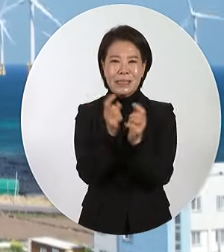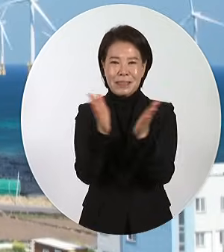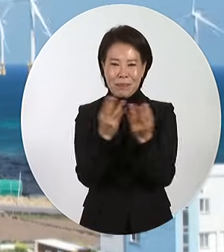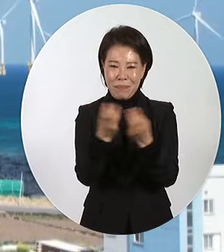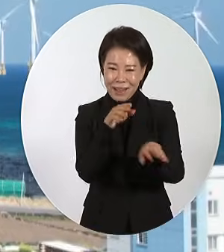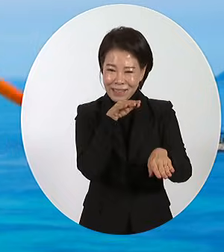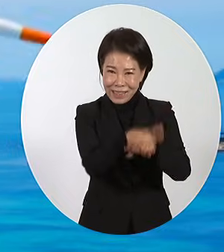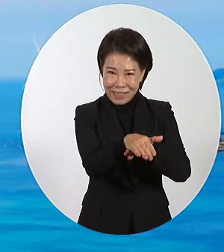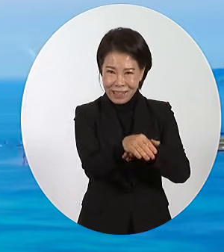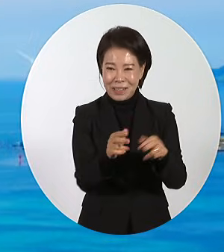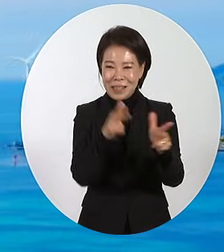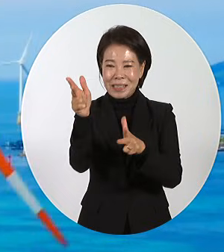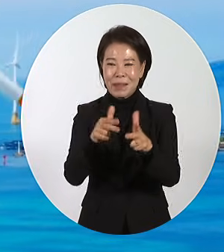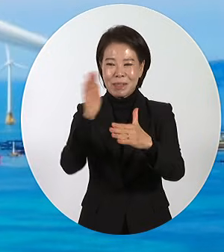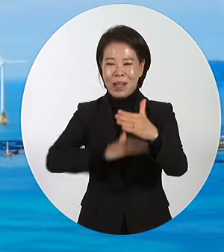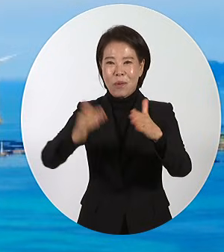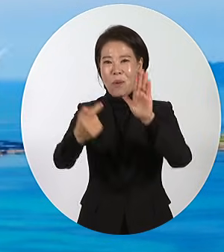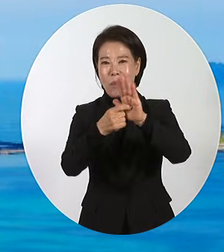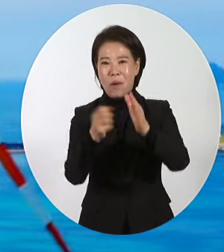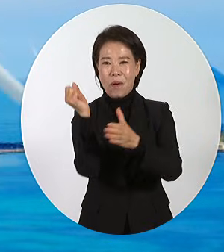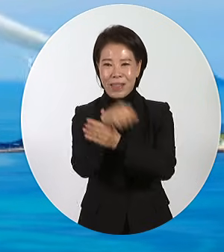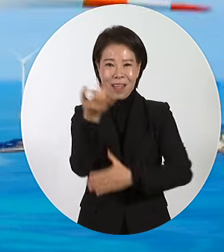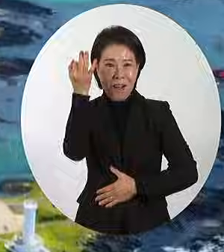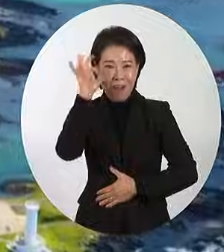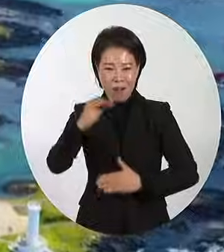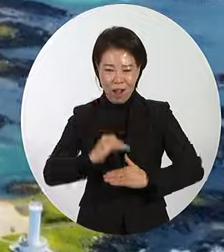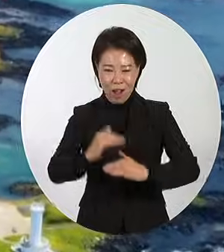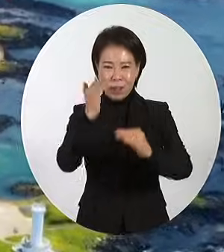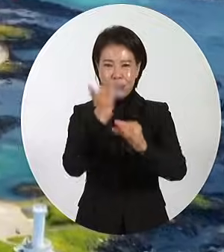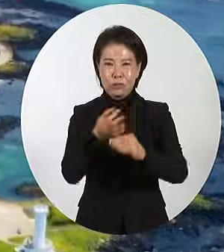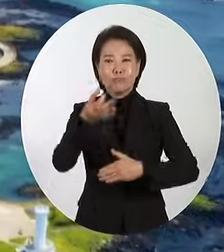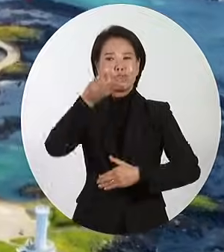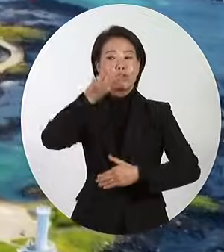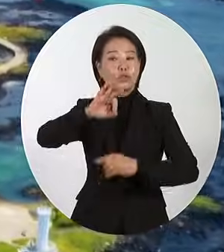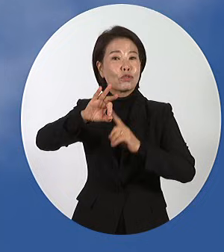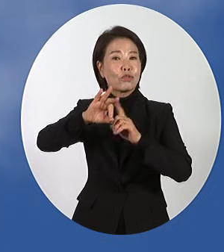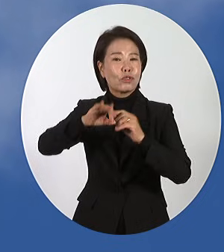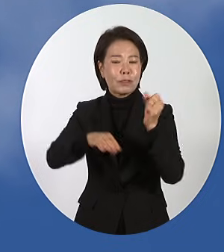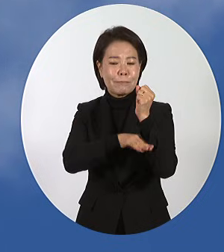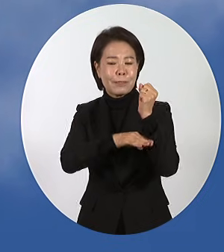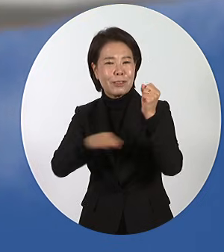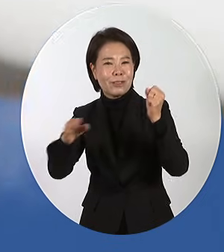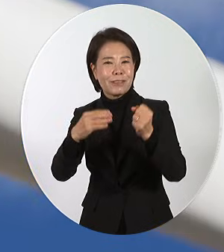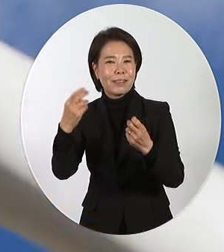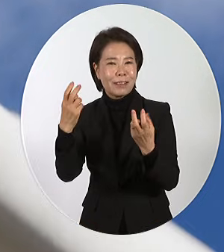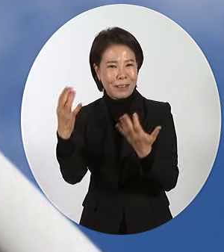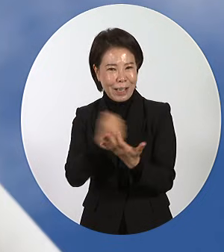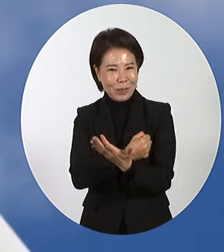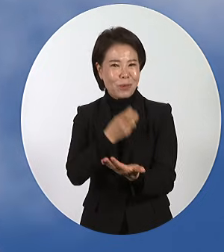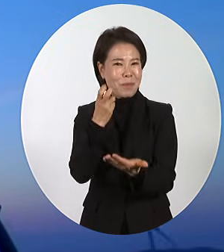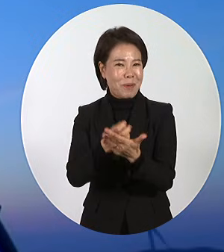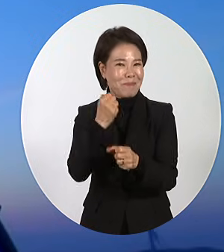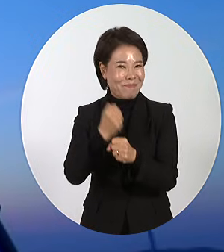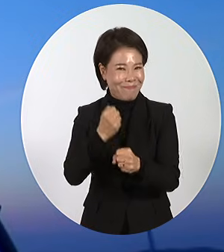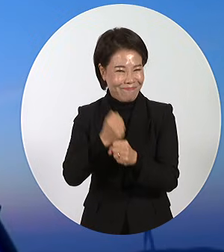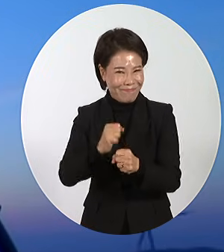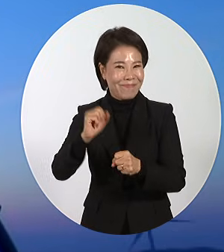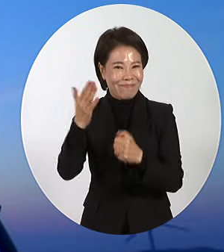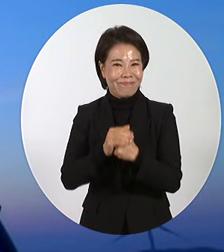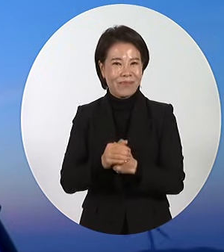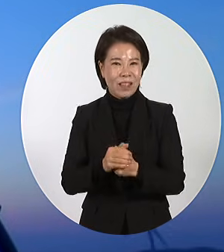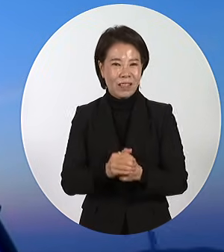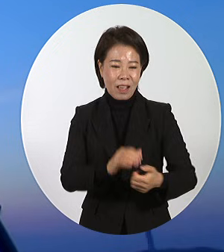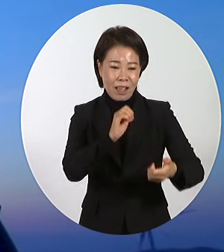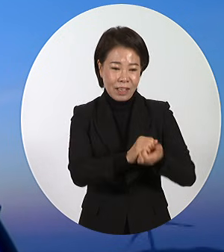통합하고 사업자 공모와 인허가 과정에서도 도민 수익 구조를 핵심 기준으로 반영할 예정입니다.